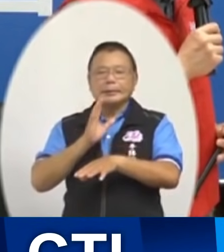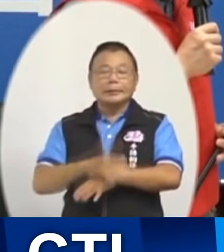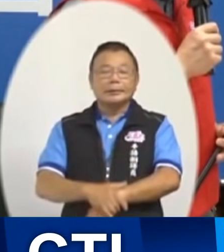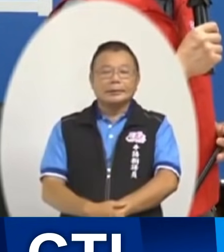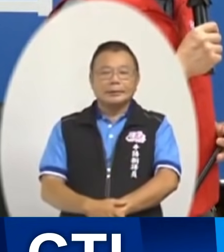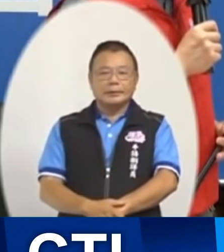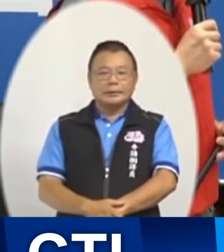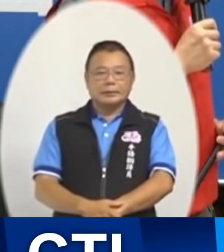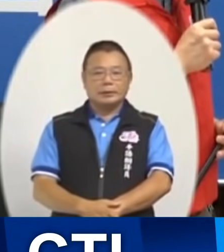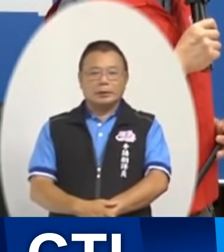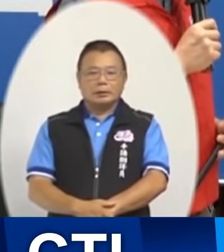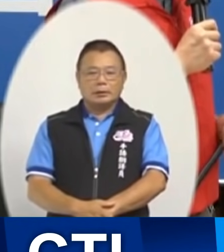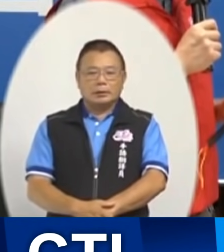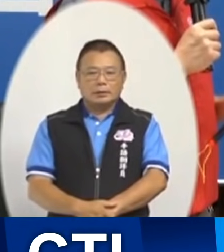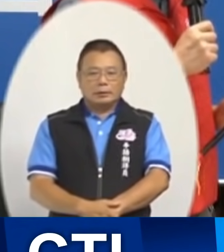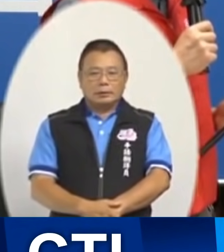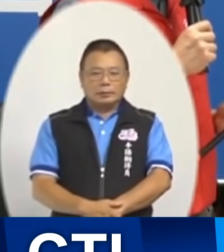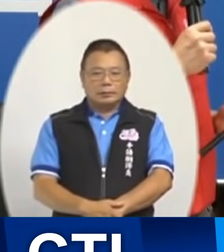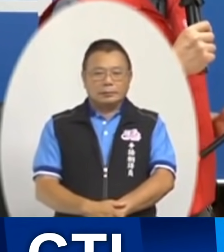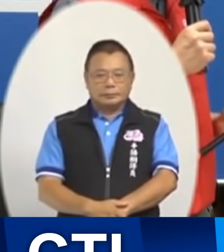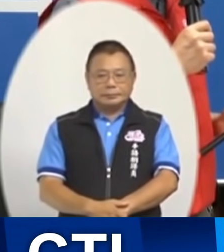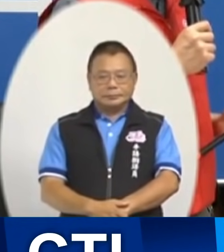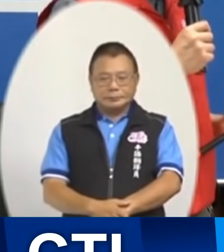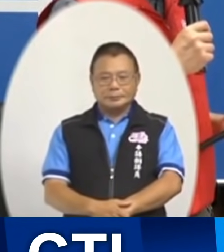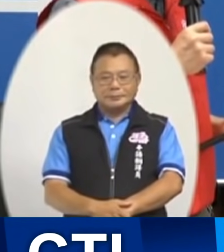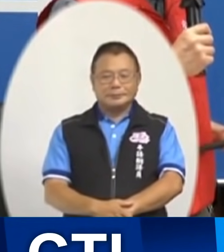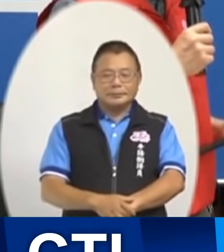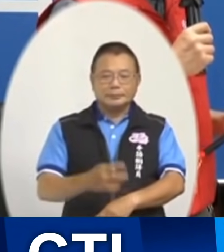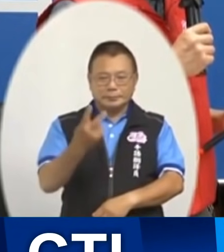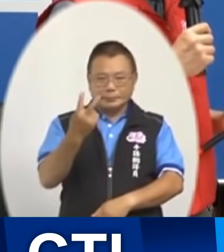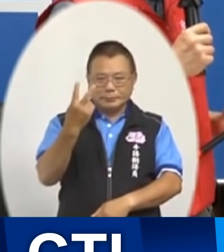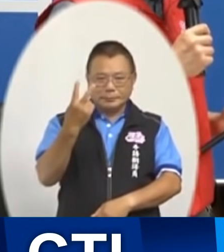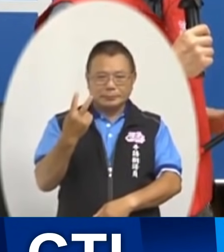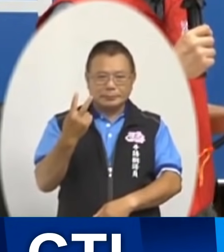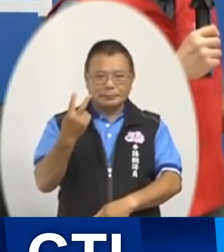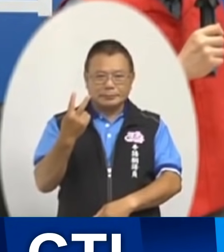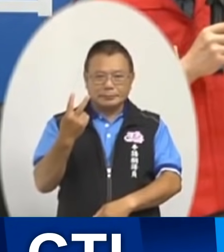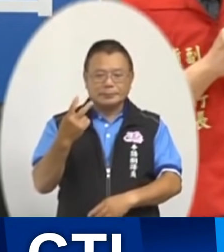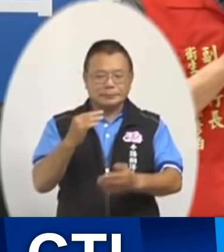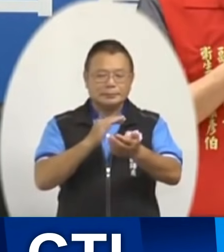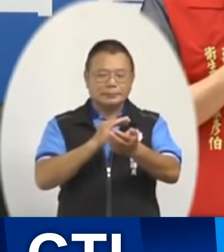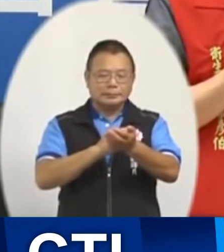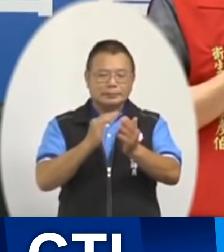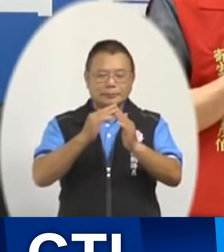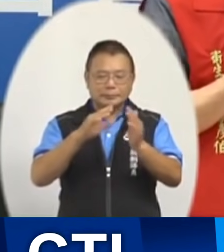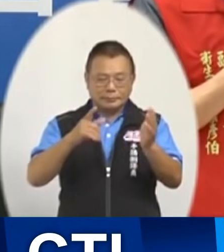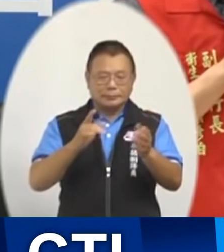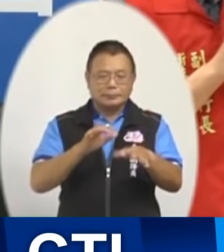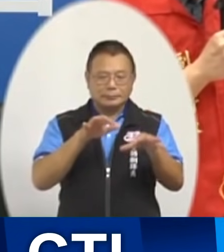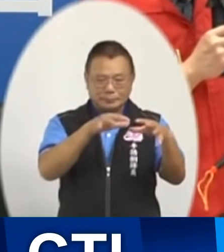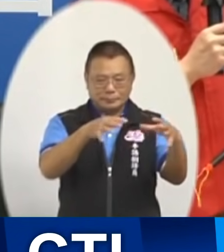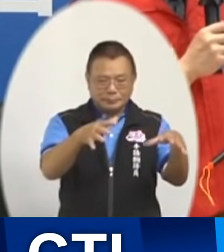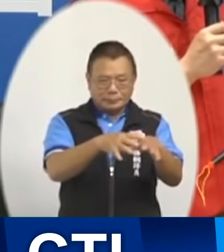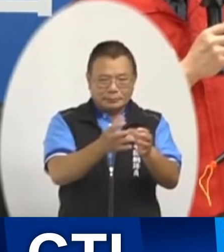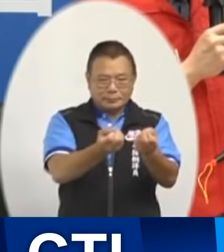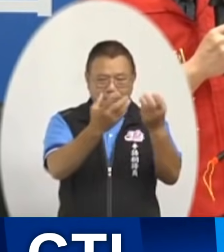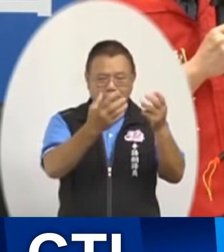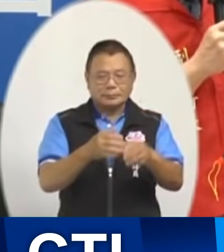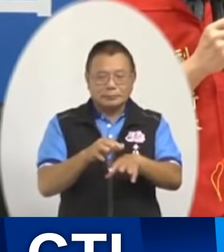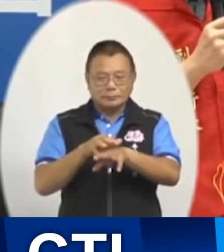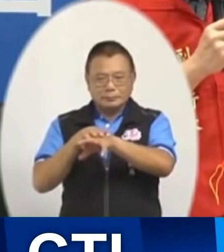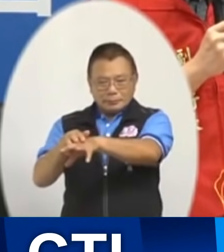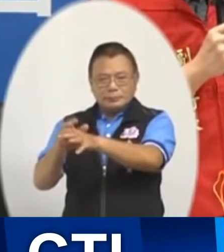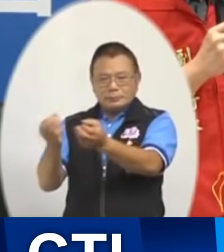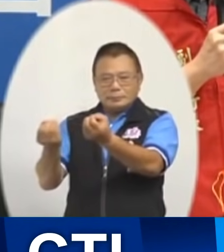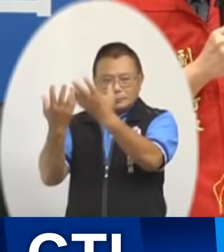张。好，这个是由来自2个，一个是医院群聚，一个是 出院的